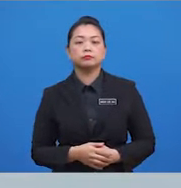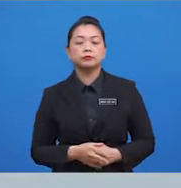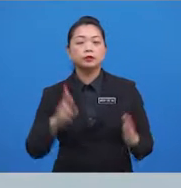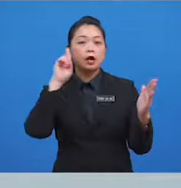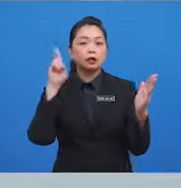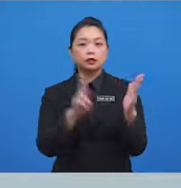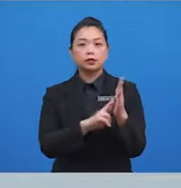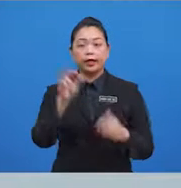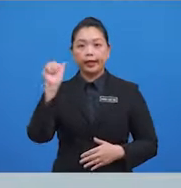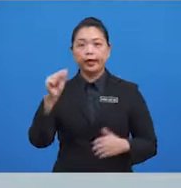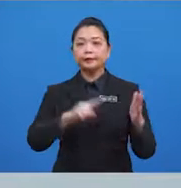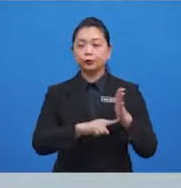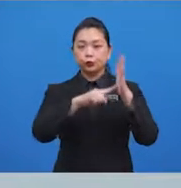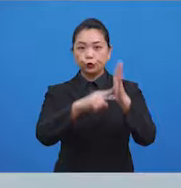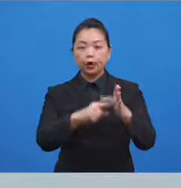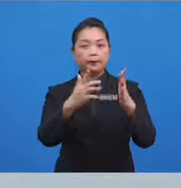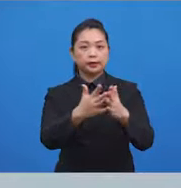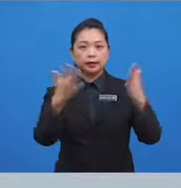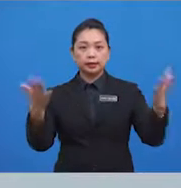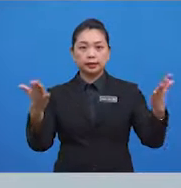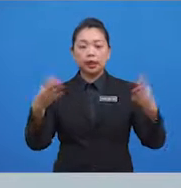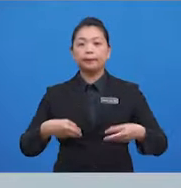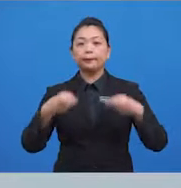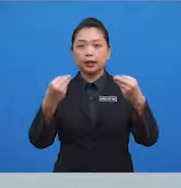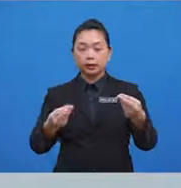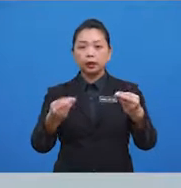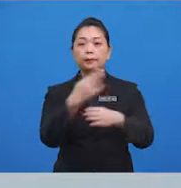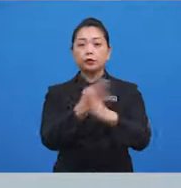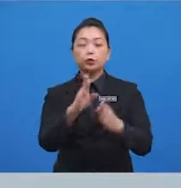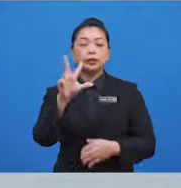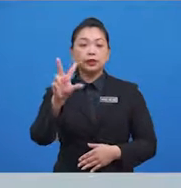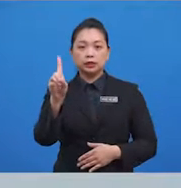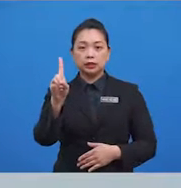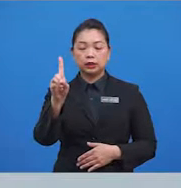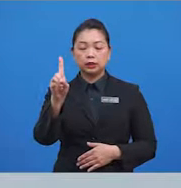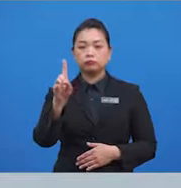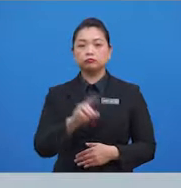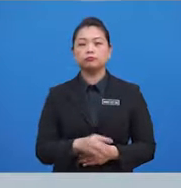Rajah A menunjukkan bentangan bagi bentuk 3D satu bongkah.